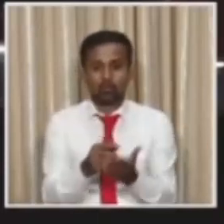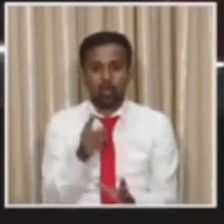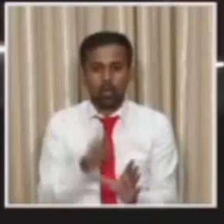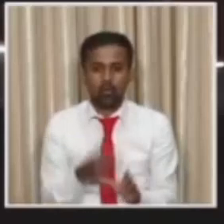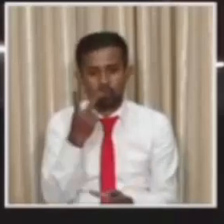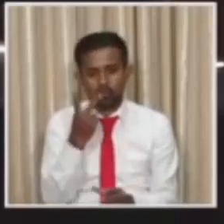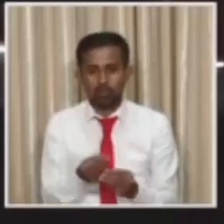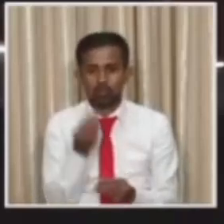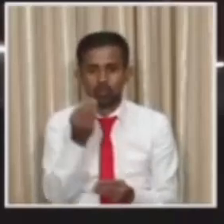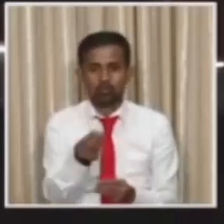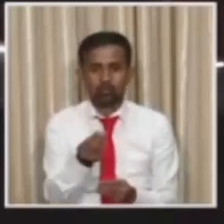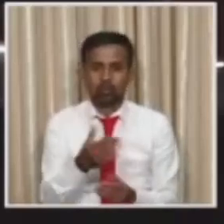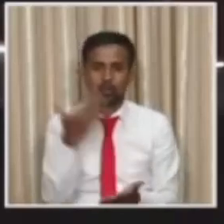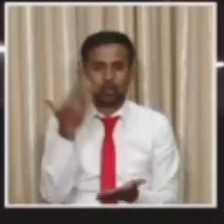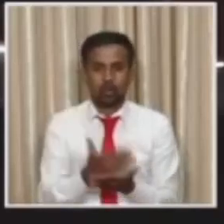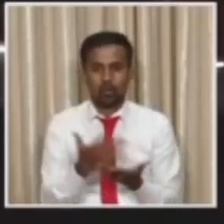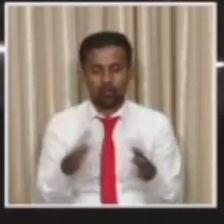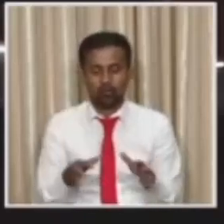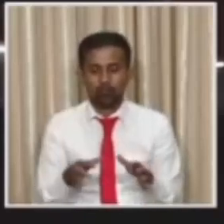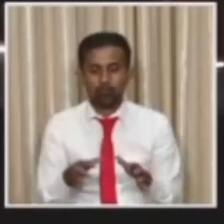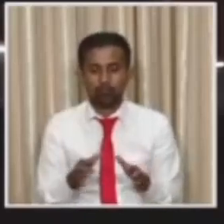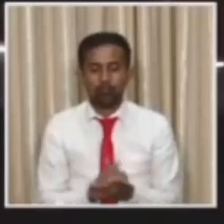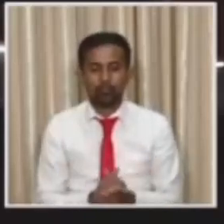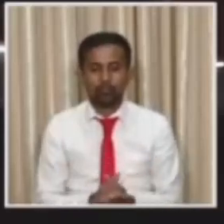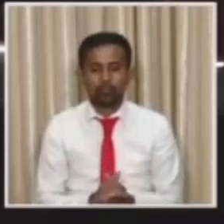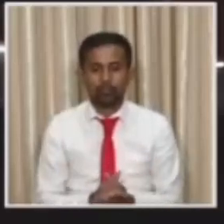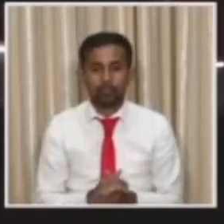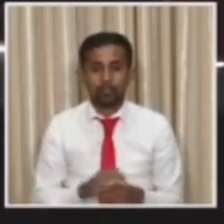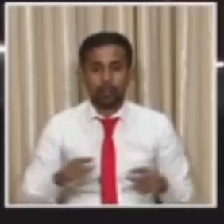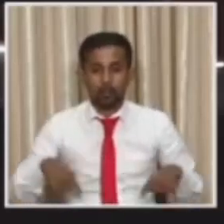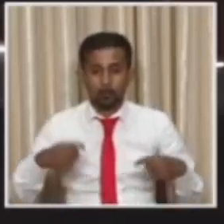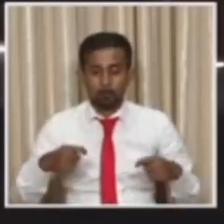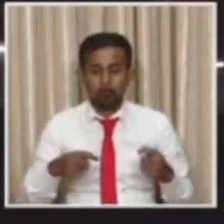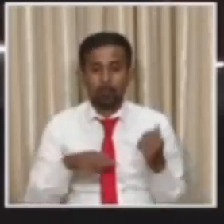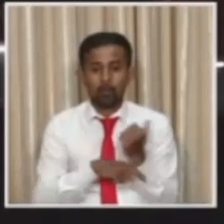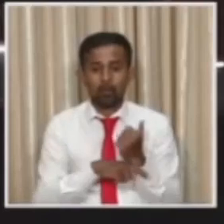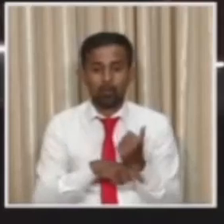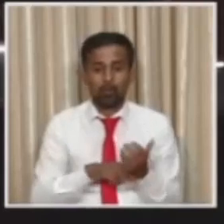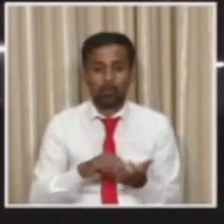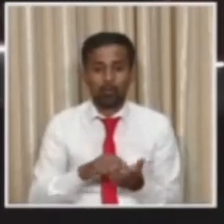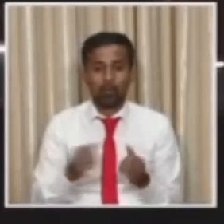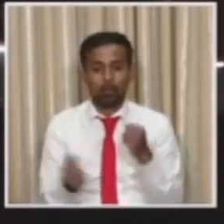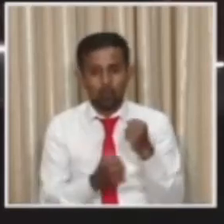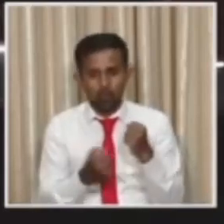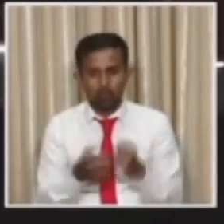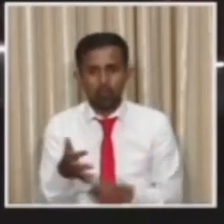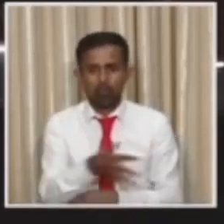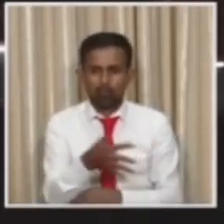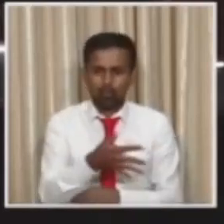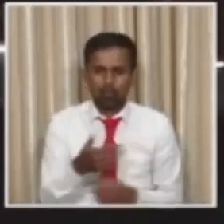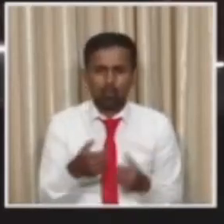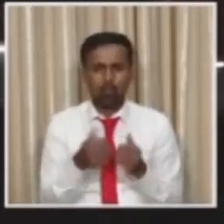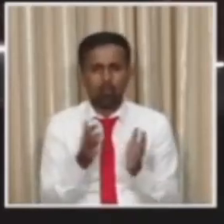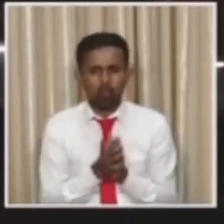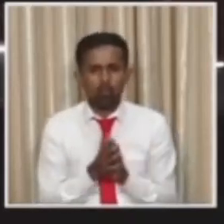දුන්න අවස්ථාවක්. දැන් අපි නවත්තලා ඒ කර්මාන්තය කළ යුතුයි. ඒ වගේම පැදුරු, කොවු, රබර්, කොසු විදල් කොච්චර ගෙනාවද?